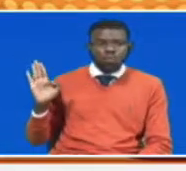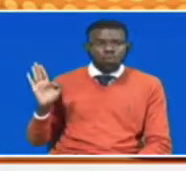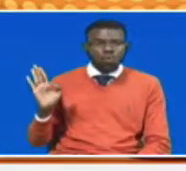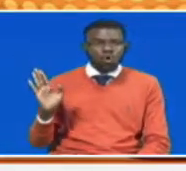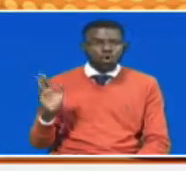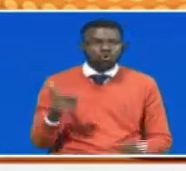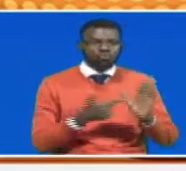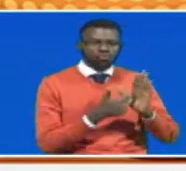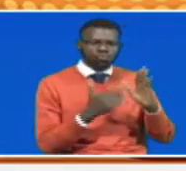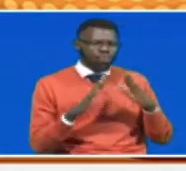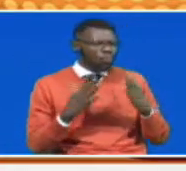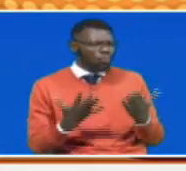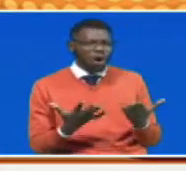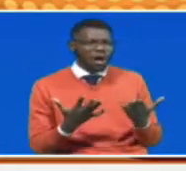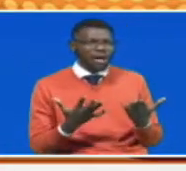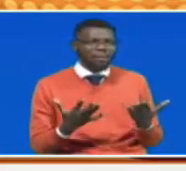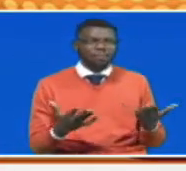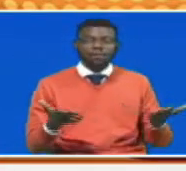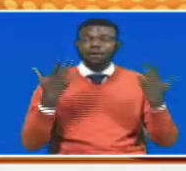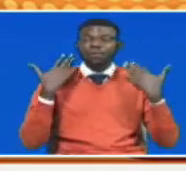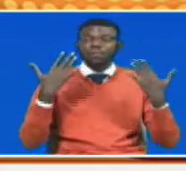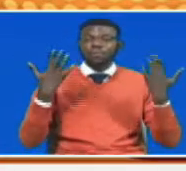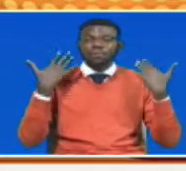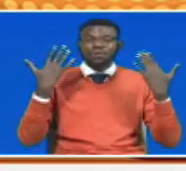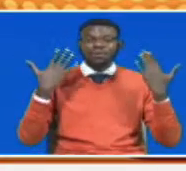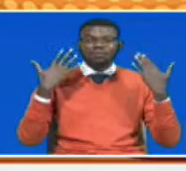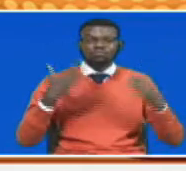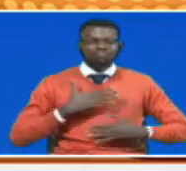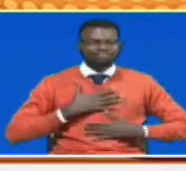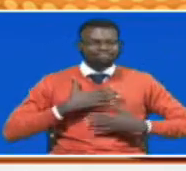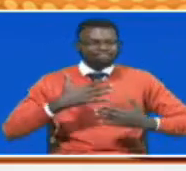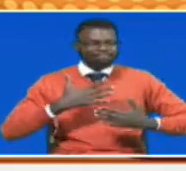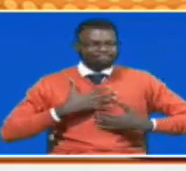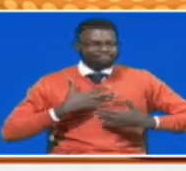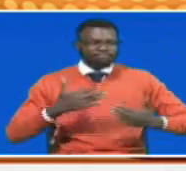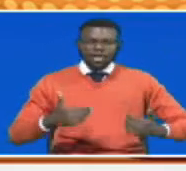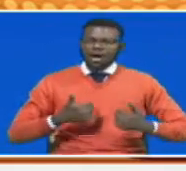ishara kwamba walikuwa wamekosa hewa ya kutosha ya kuvuta.